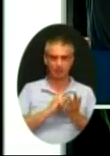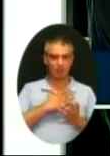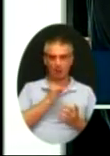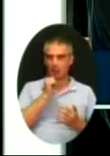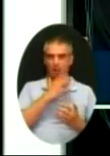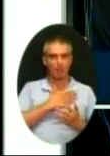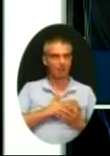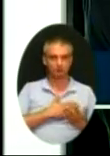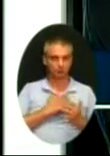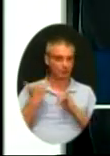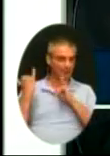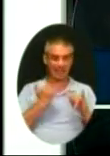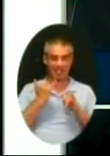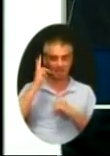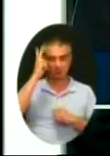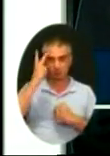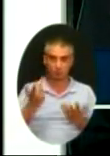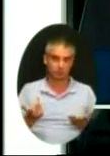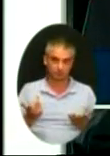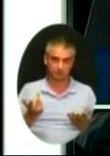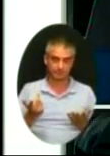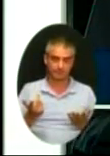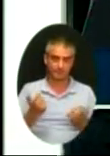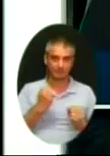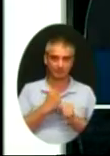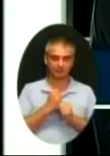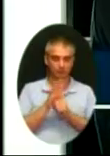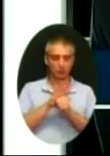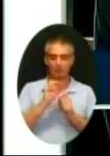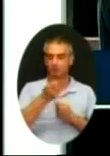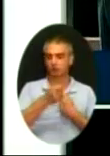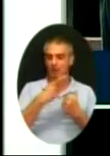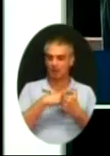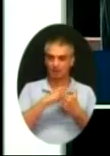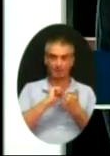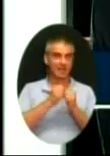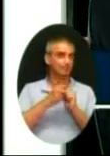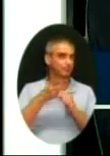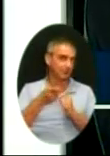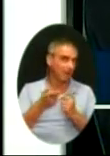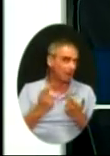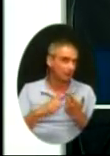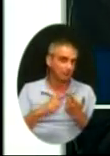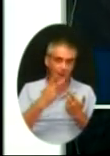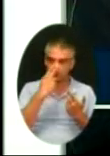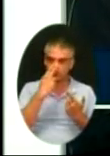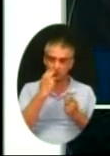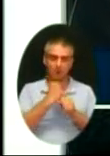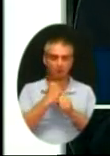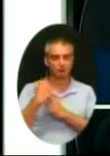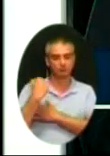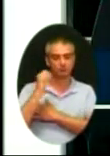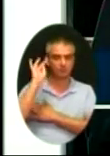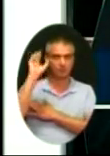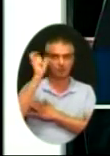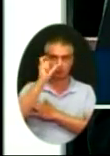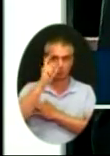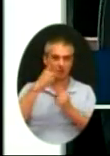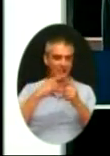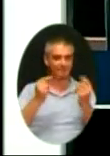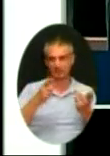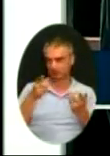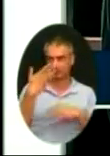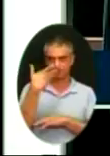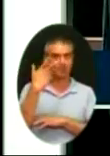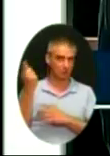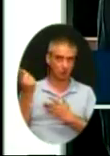רצון לייבא ובעצם ללכת עם הלובי של החקלאים? האם מדובר פה באיזה ניסיון לעשות שרירים על טורקיה ועל עזה, כי